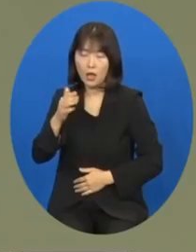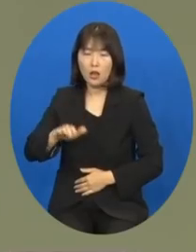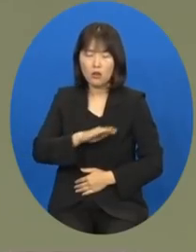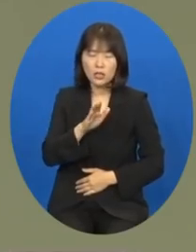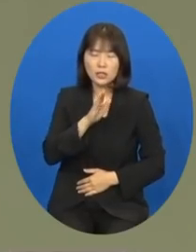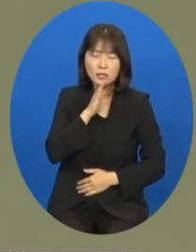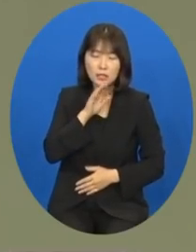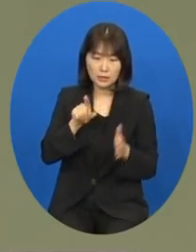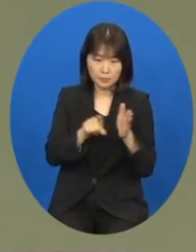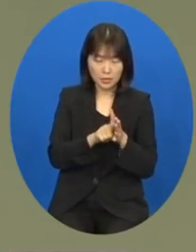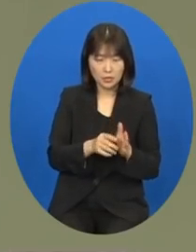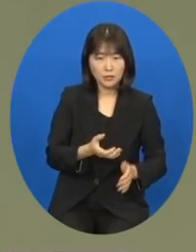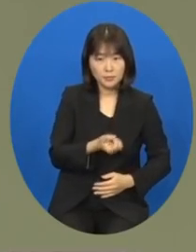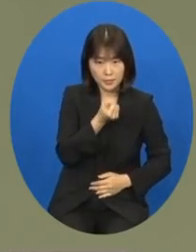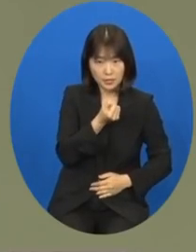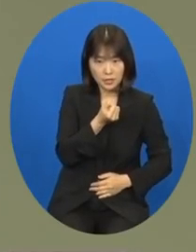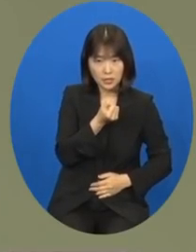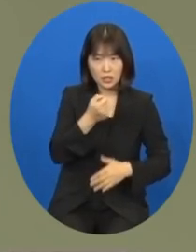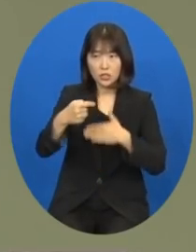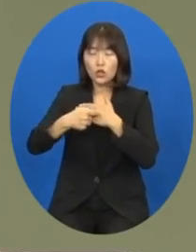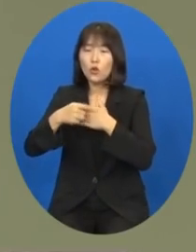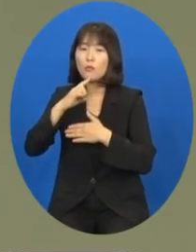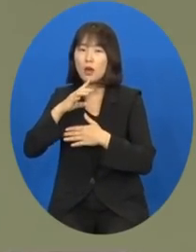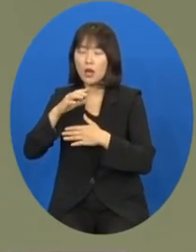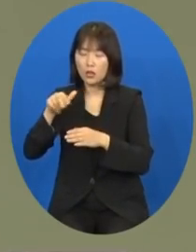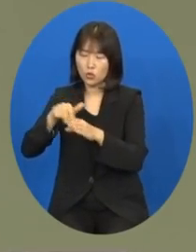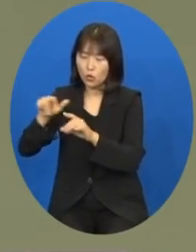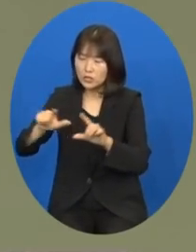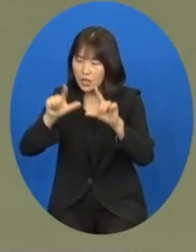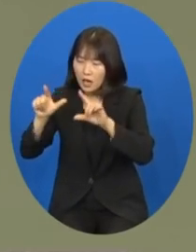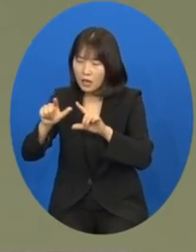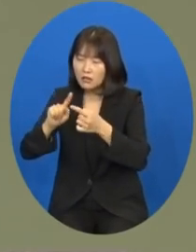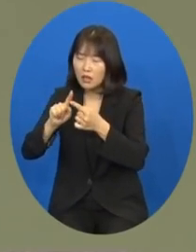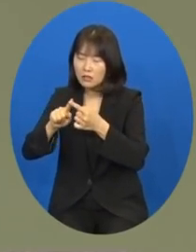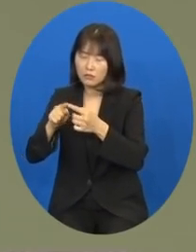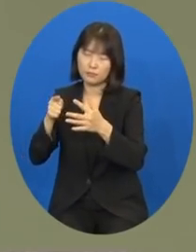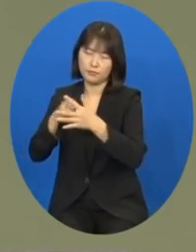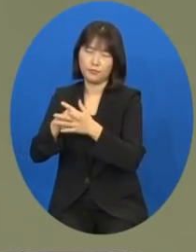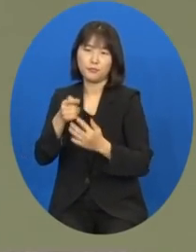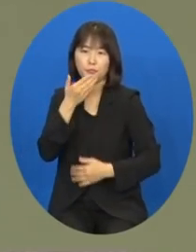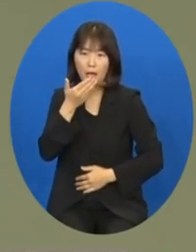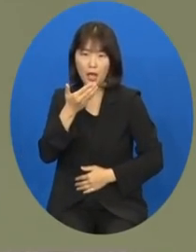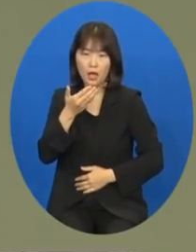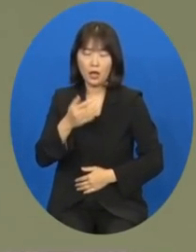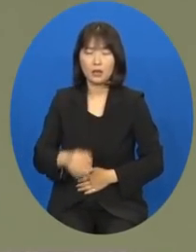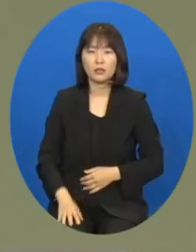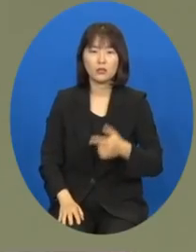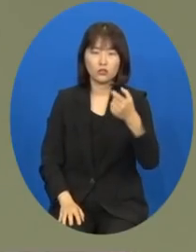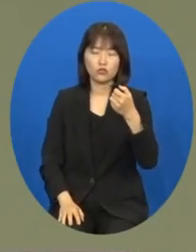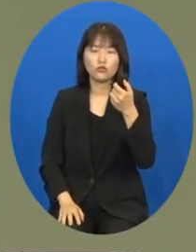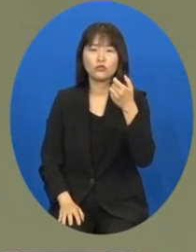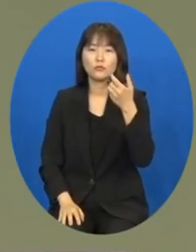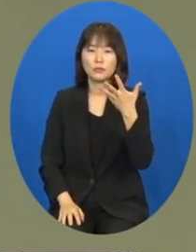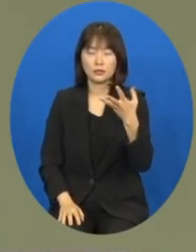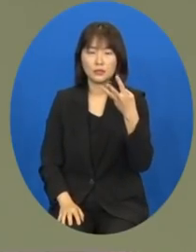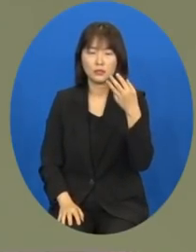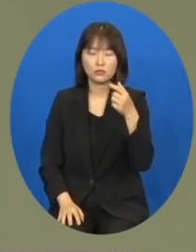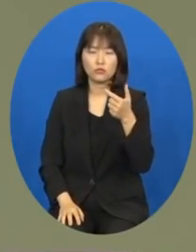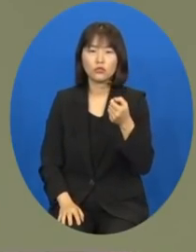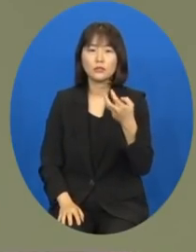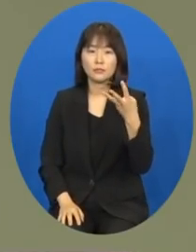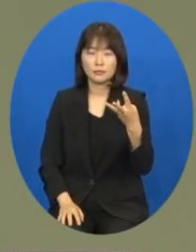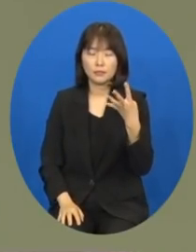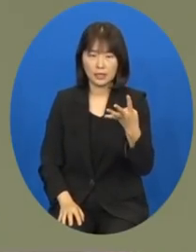겉으로만 종교 생활을 하는 자리에 앉습니다 그래서 64 절에 보시면 그러나 너희 가운데에는 믿지